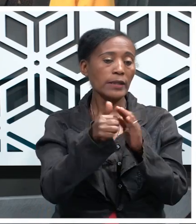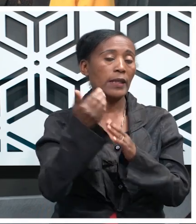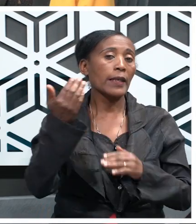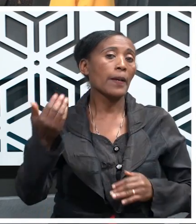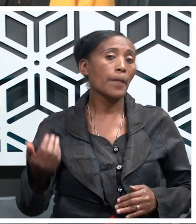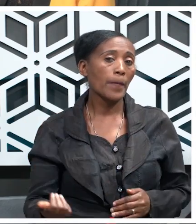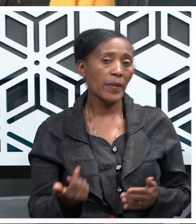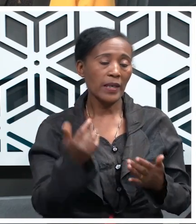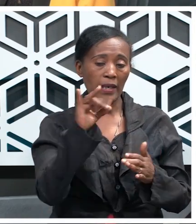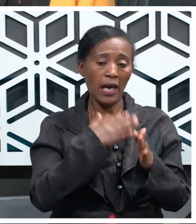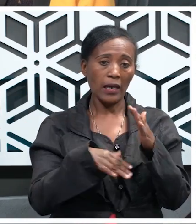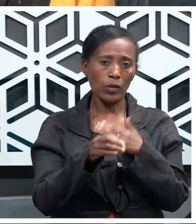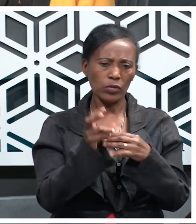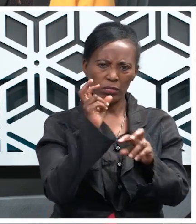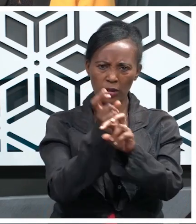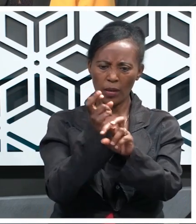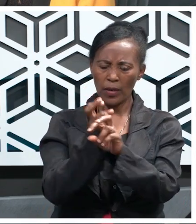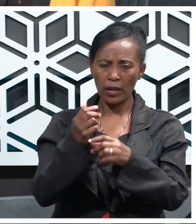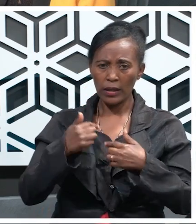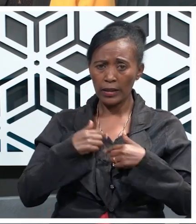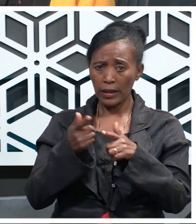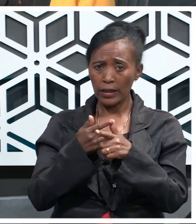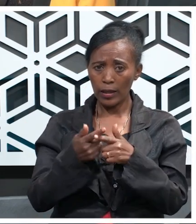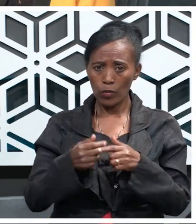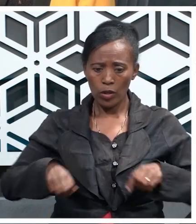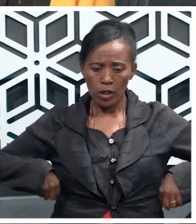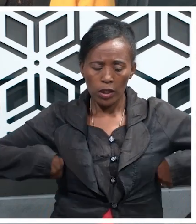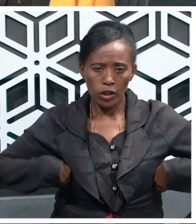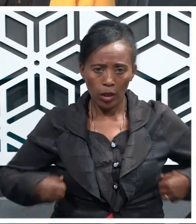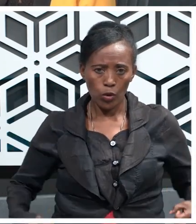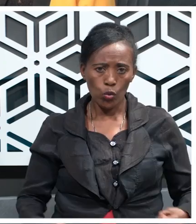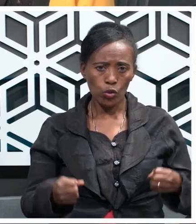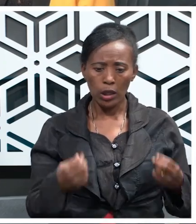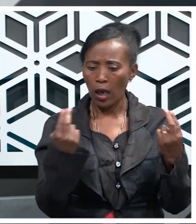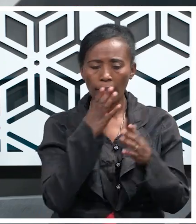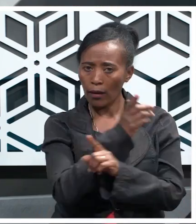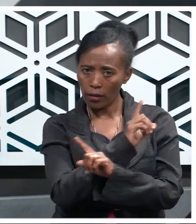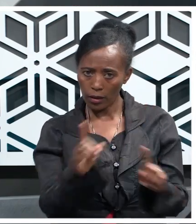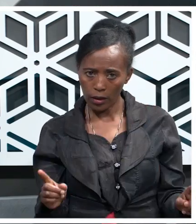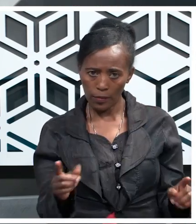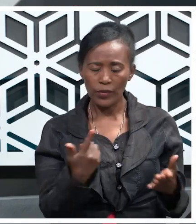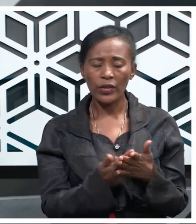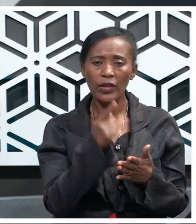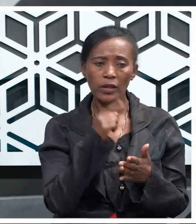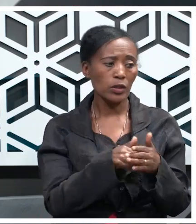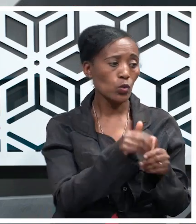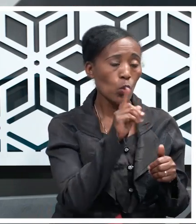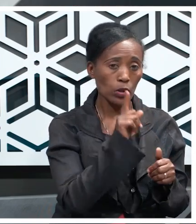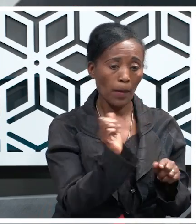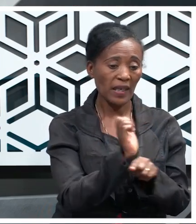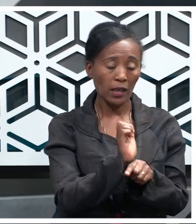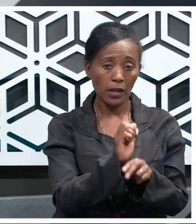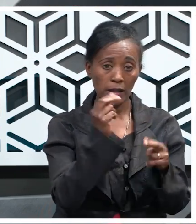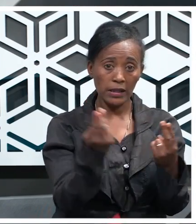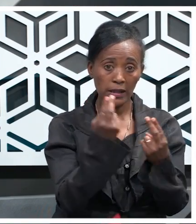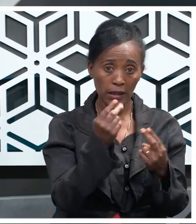ኮሮና ስለነበረ ያው ለአካል ጉዳተኛ ይከብዳል። እኔ ደግሞ ክራንችም ዊልቸርም ምንም ስለማልጠቀም ታክሲ ላይ ወይ ስወጣ